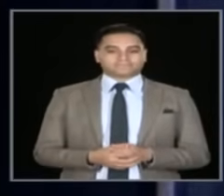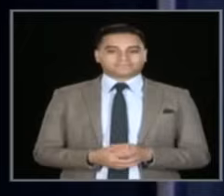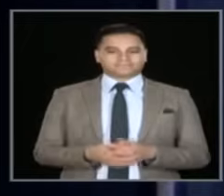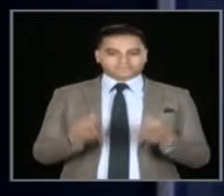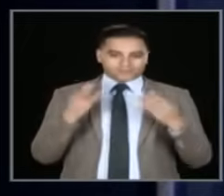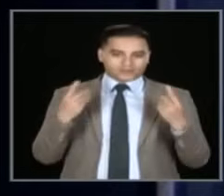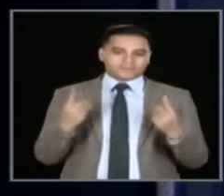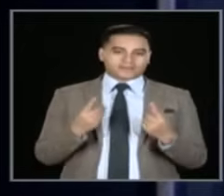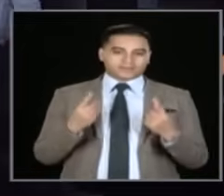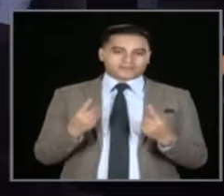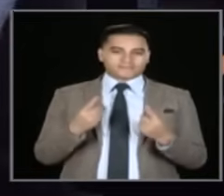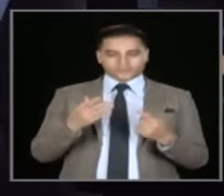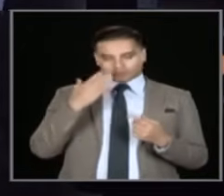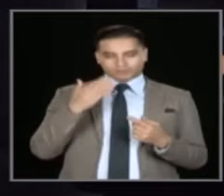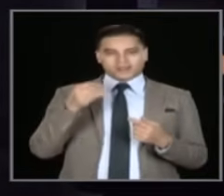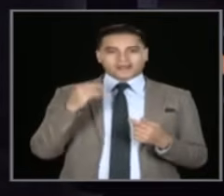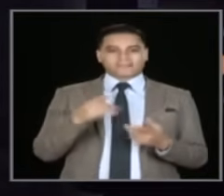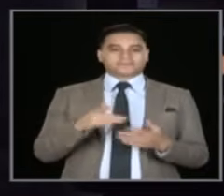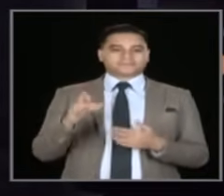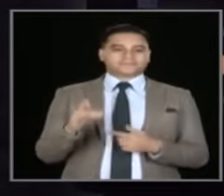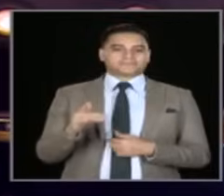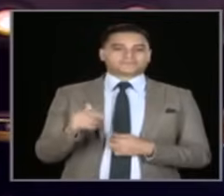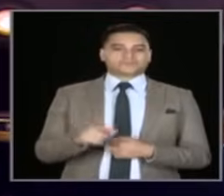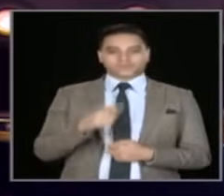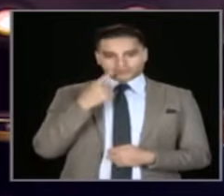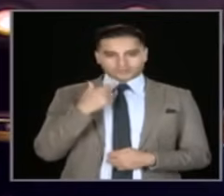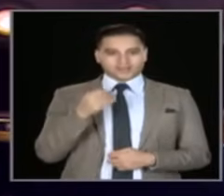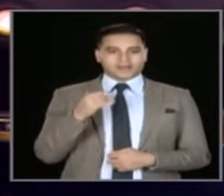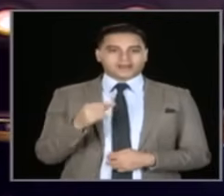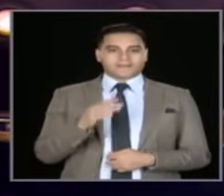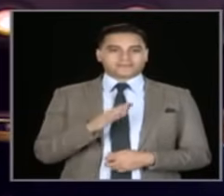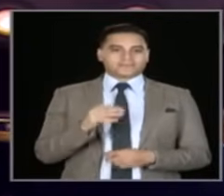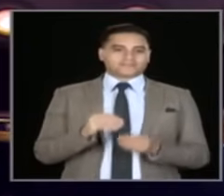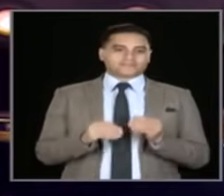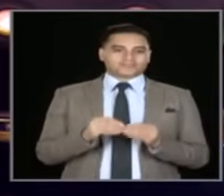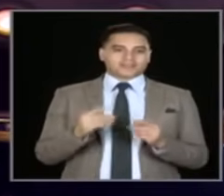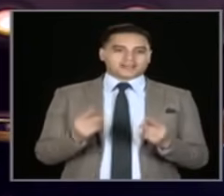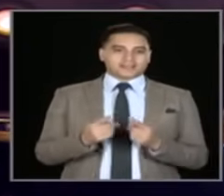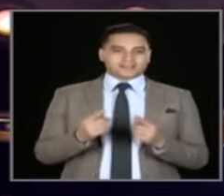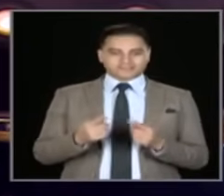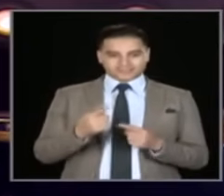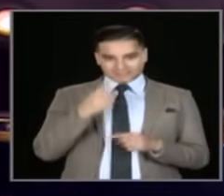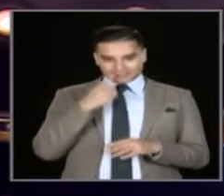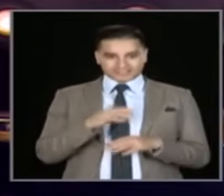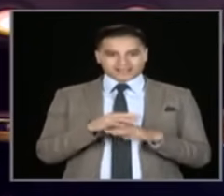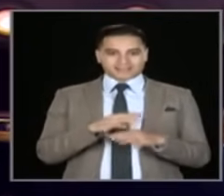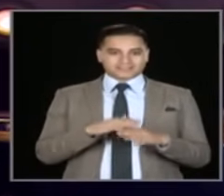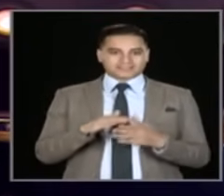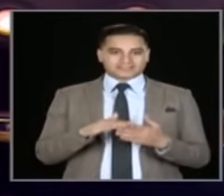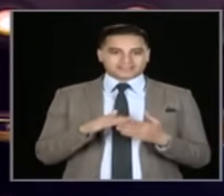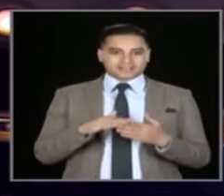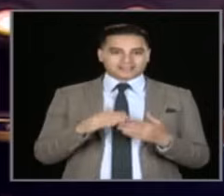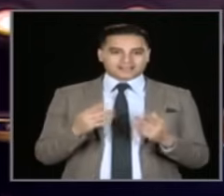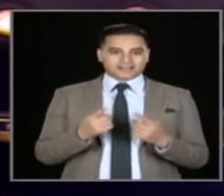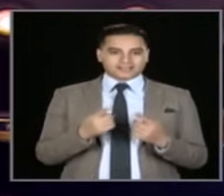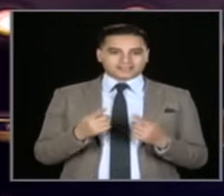معلومات عامه. شكرا يا احمد، ارجع مكانك. أحمد، ما فيهاش حاجة إنك تطلب من الناس تساعدك،